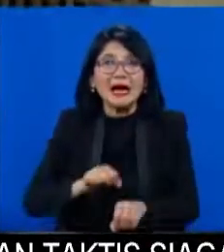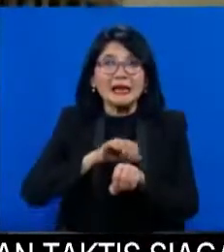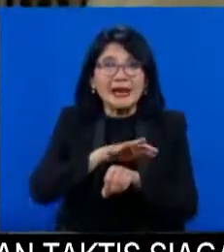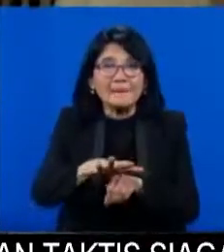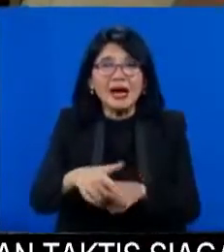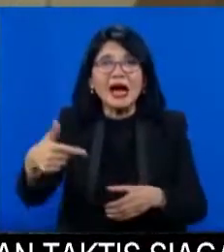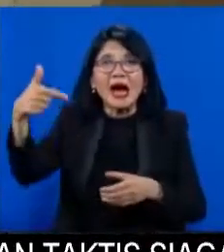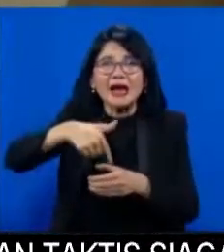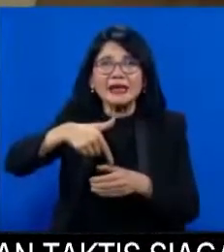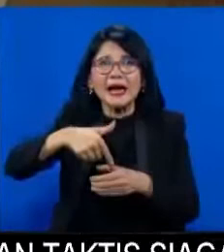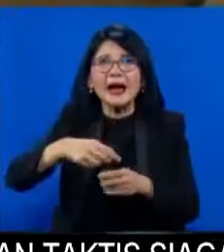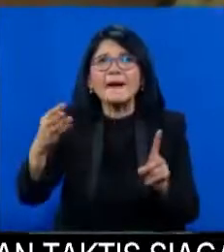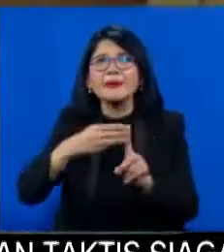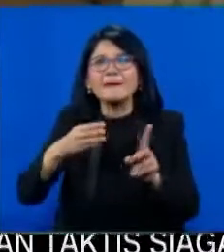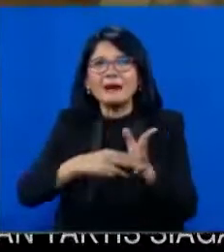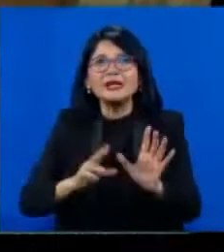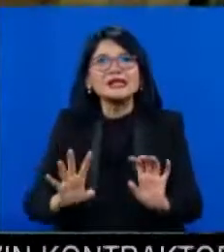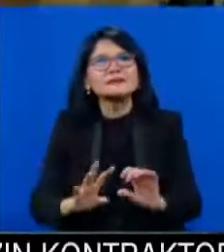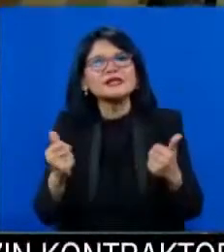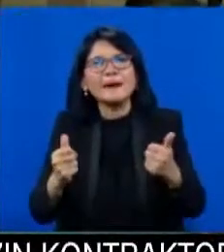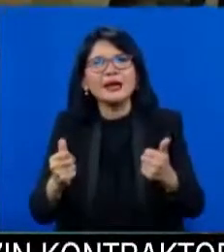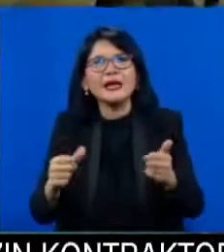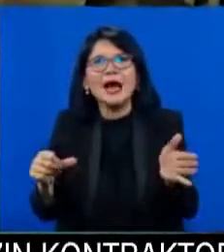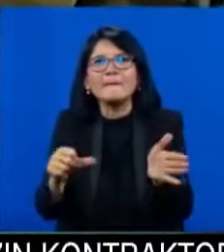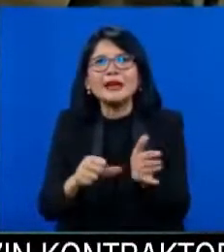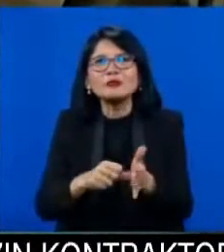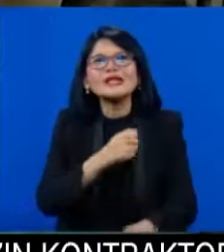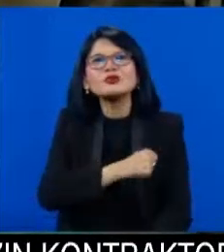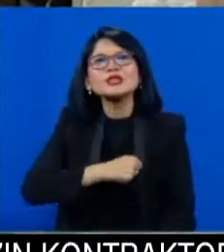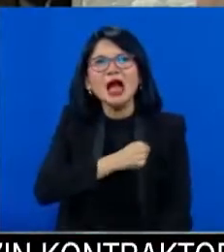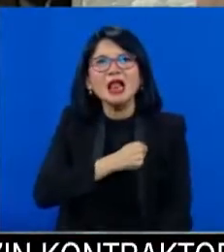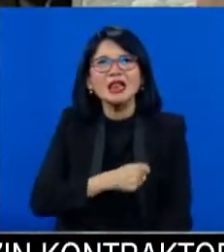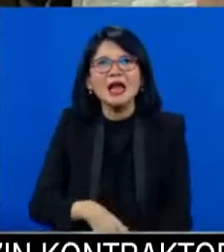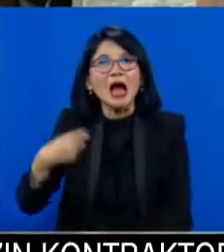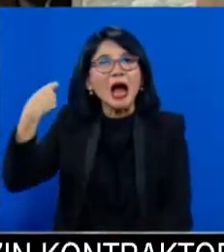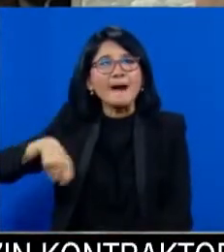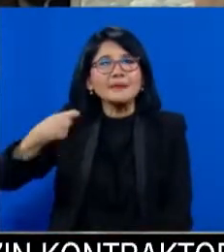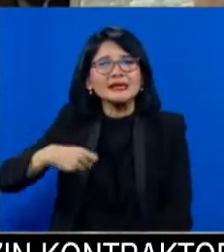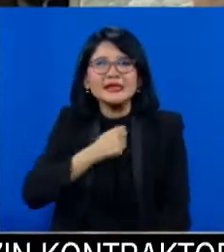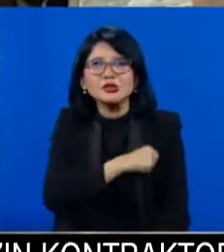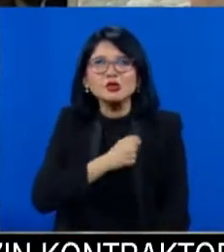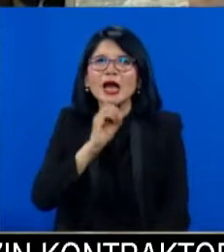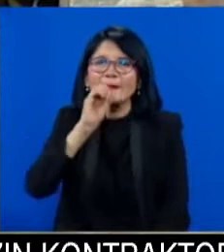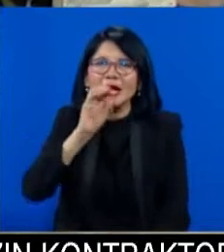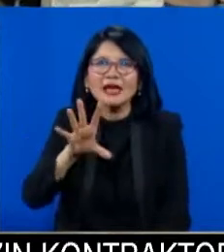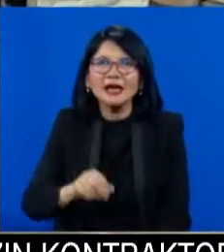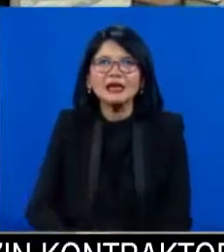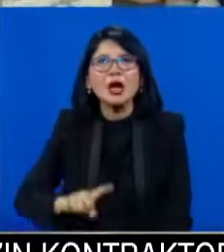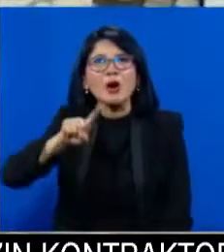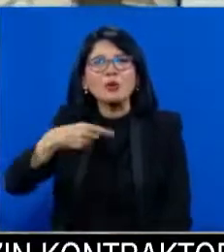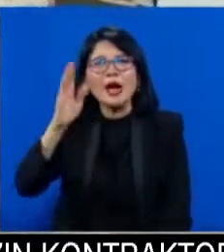BBM, pemerintah sejauh ini telah menyiapkan sejumlah bantuan sosial. Menteri Sosial Tri Risma hari ini mengatakan sejak